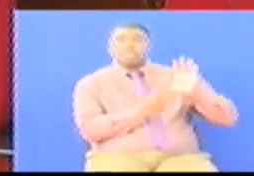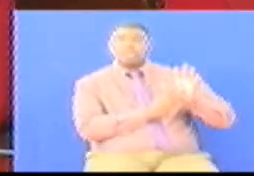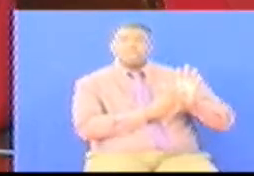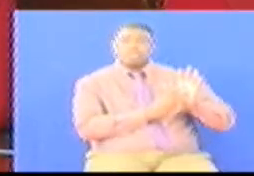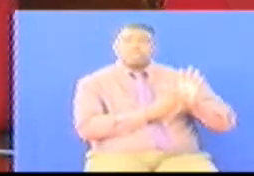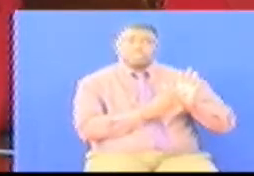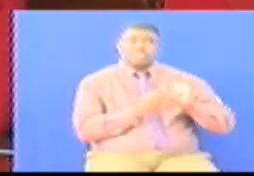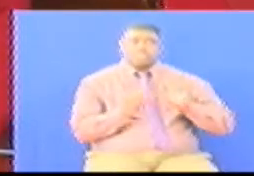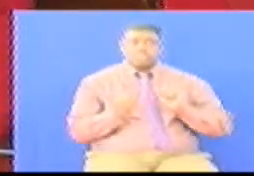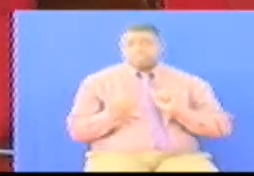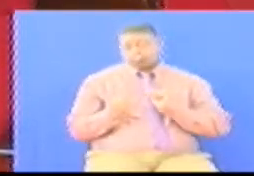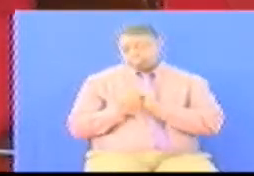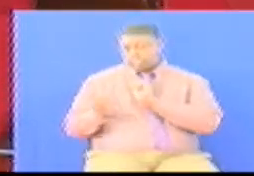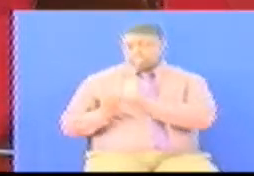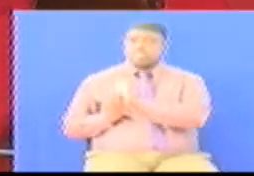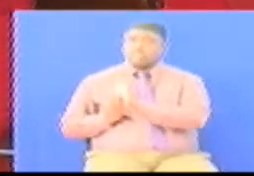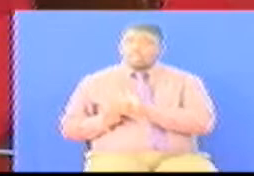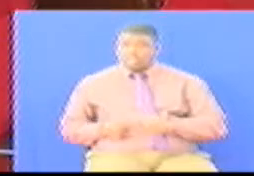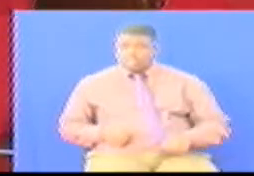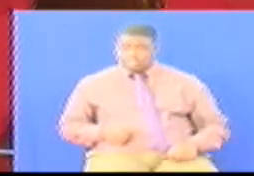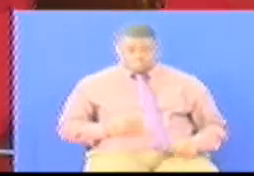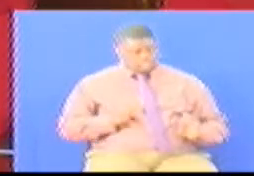2018-2019. Mheshimiwa Speaker, hata hivyo,